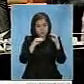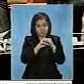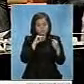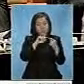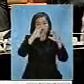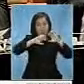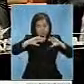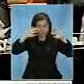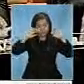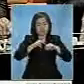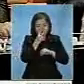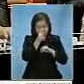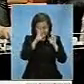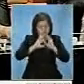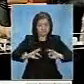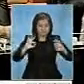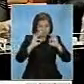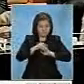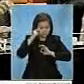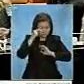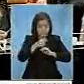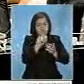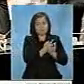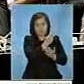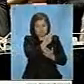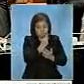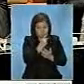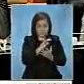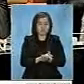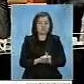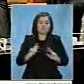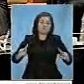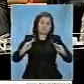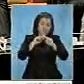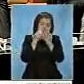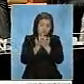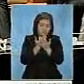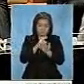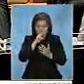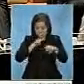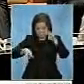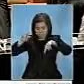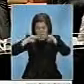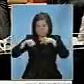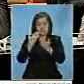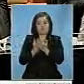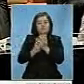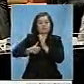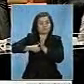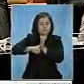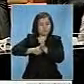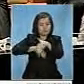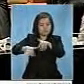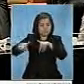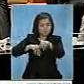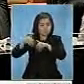าลนี้เห็นว่ามีความจำเป็นเราก็จะดำเนินการควบคุมดูแลหนี้สาธารณะให้อยู่ในกรอบร้อยละ50ของ GDP